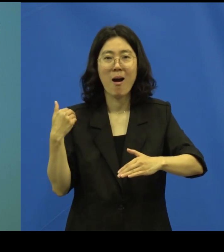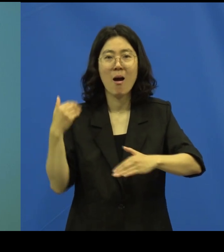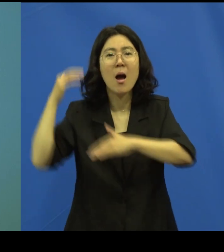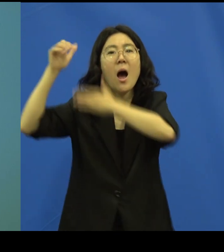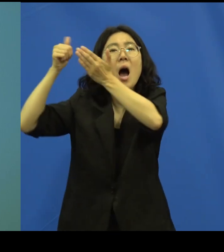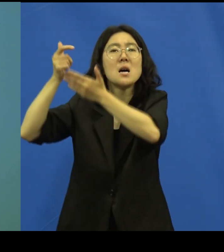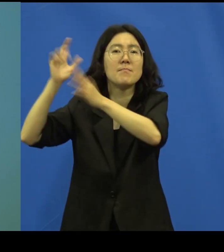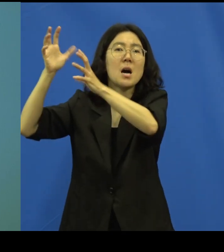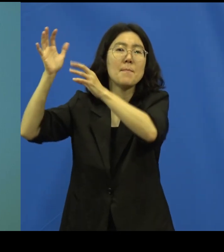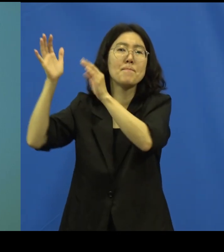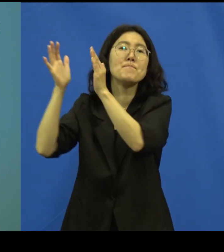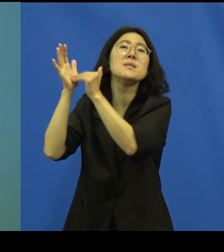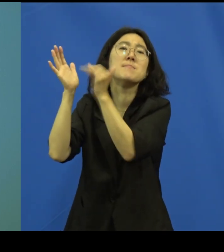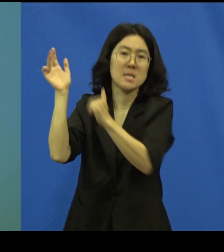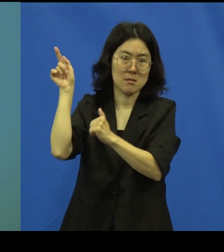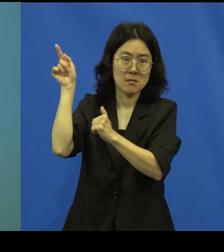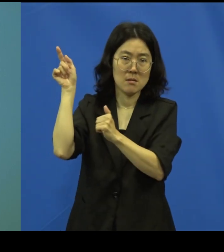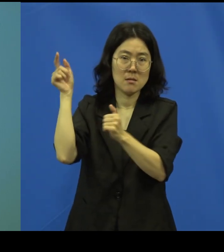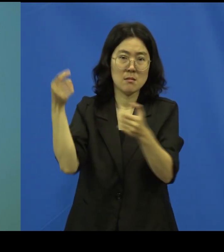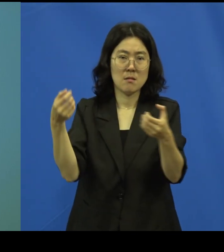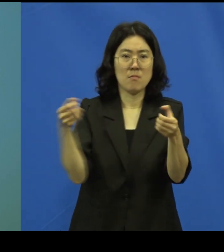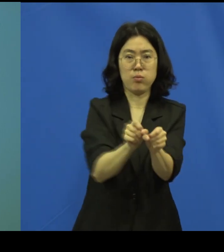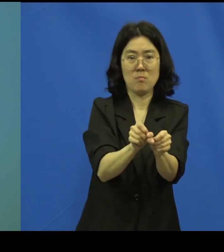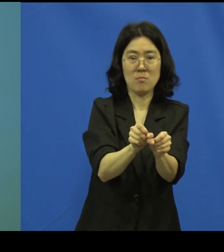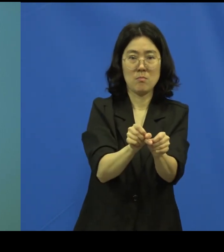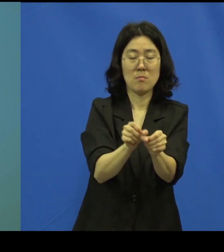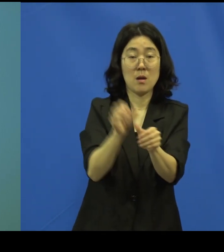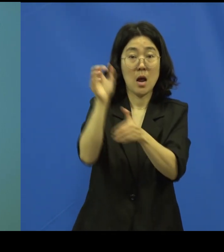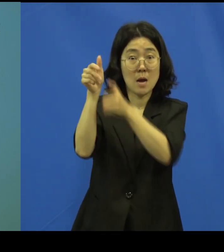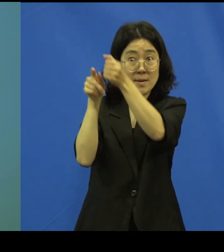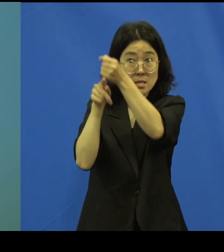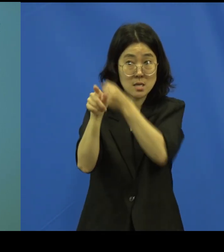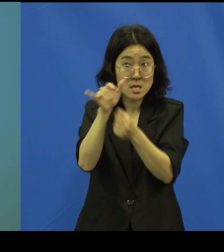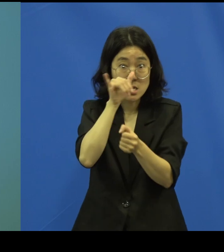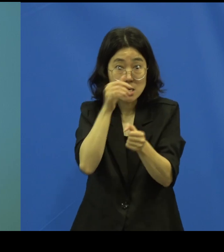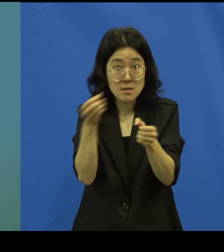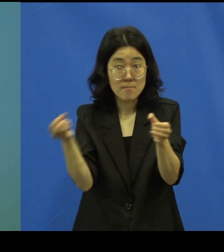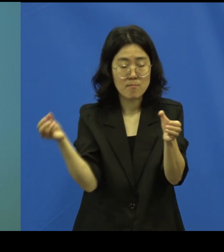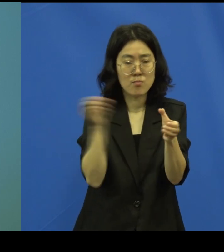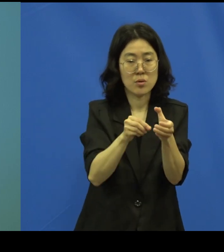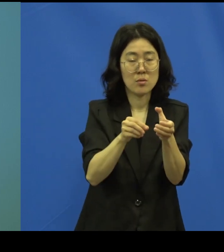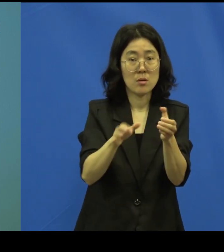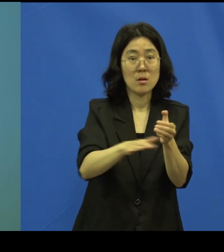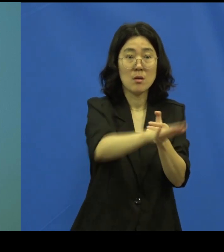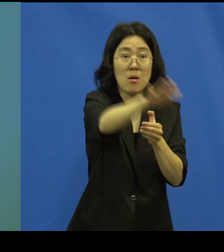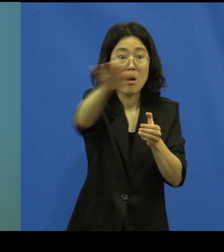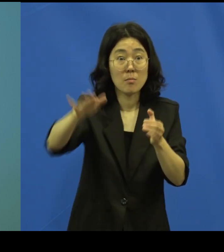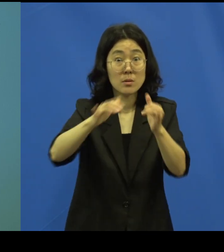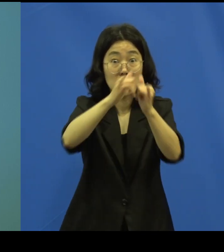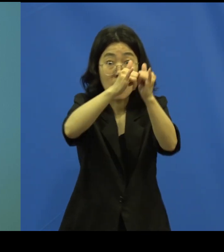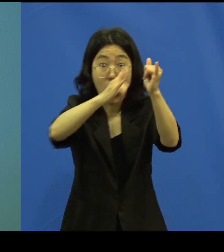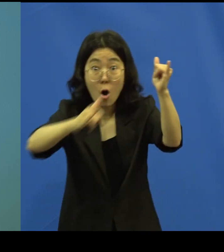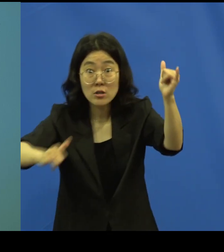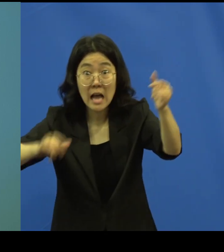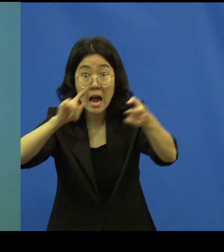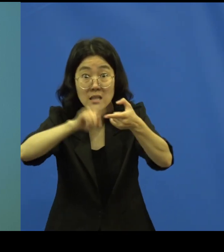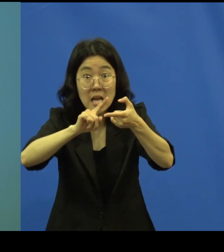없어요. 분명한 것은 하나님의 숨겨진 비밀, 인류의 숨겨진 비밀이 이 안에 들어있는